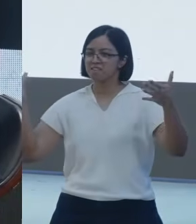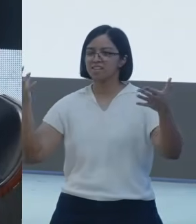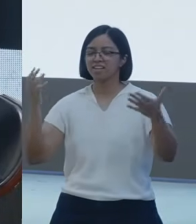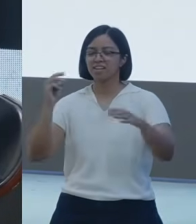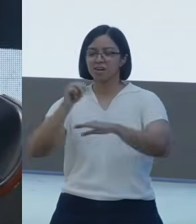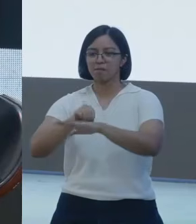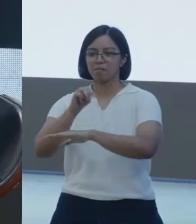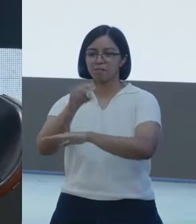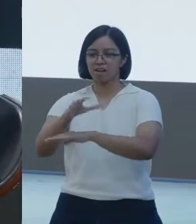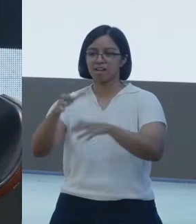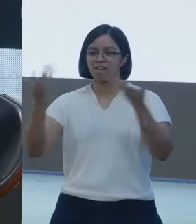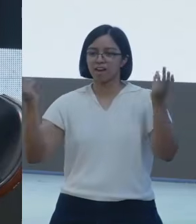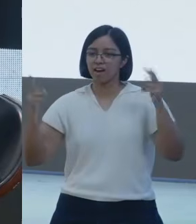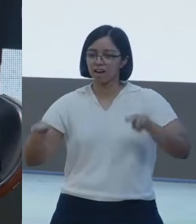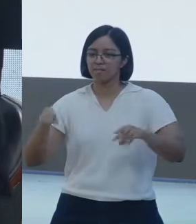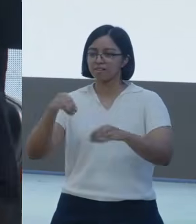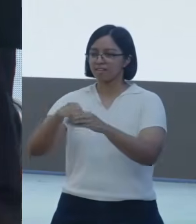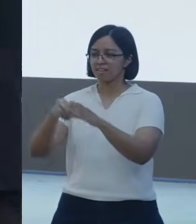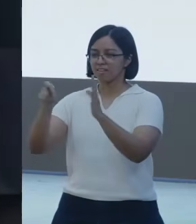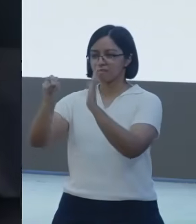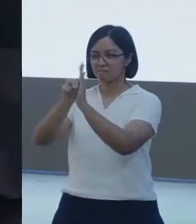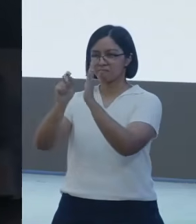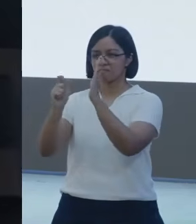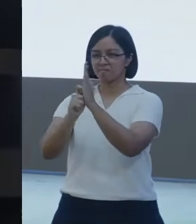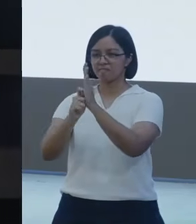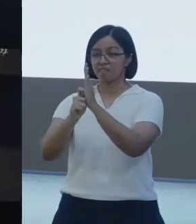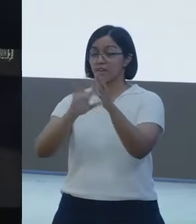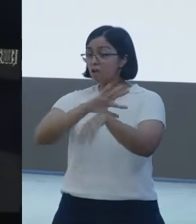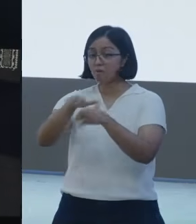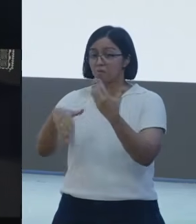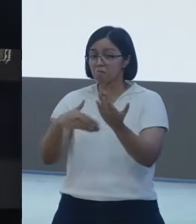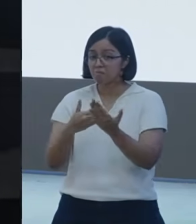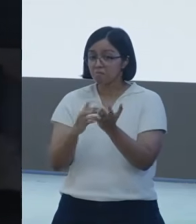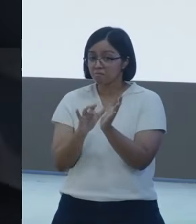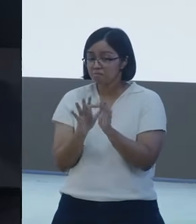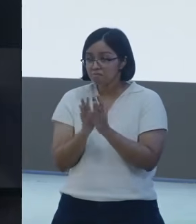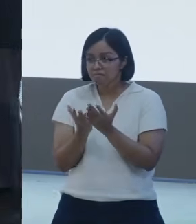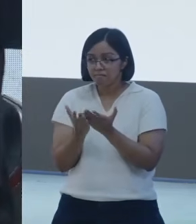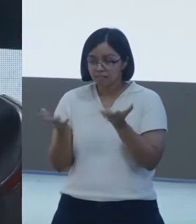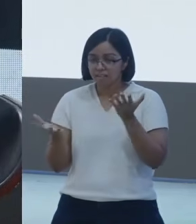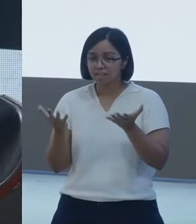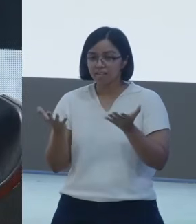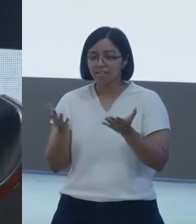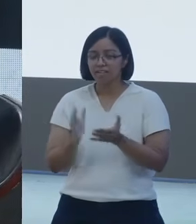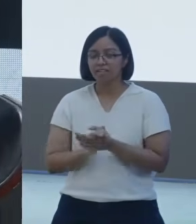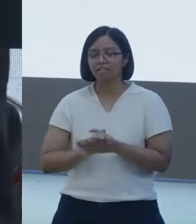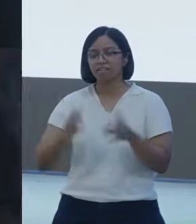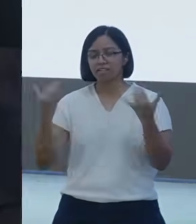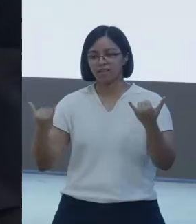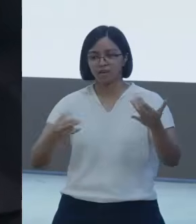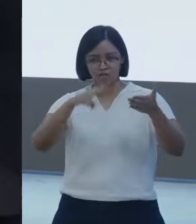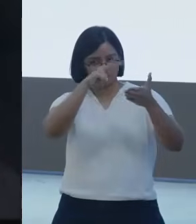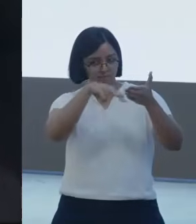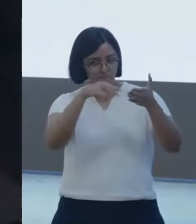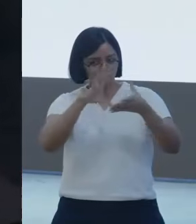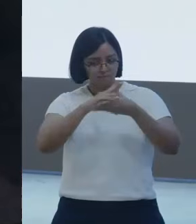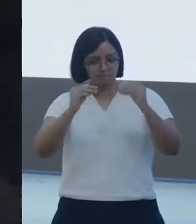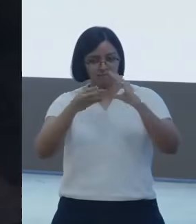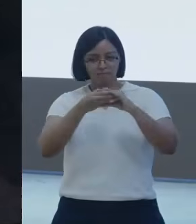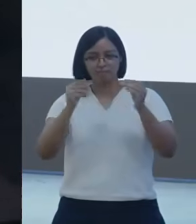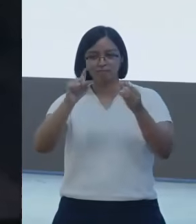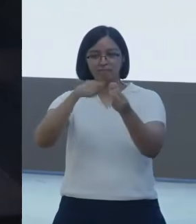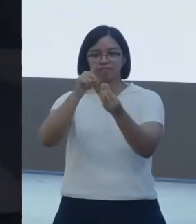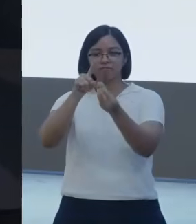nangyari sa New Testament, sa buong Biblia. Pero pagbabasahin natin yung storya ni Paul, sabi nga niya sa